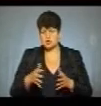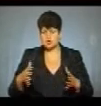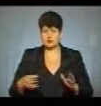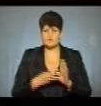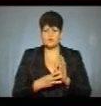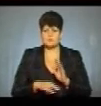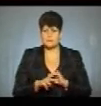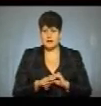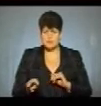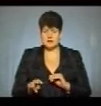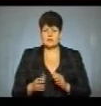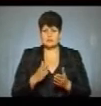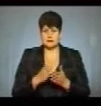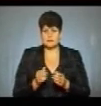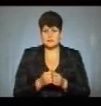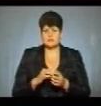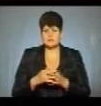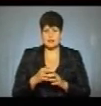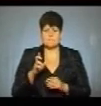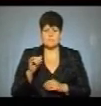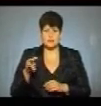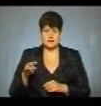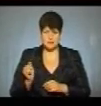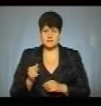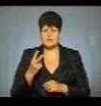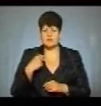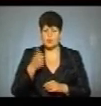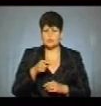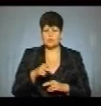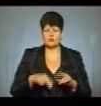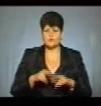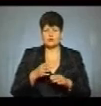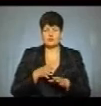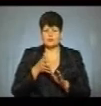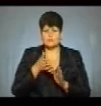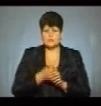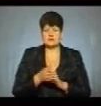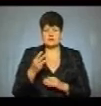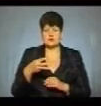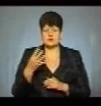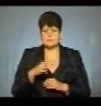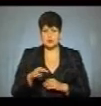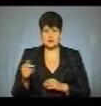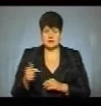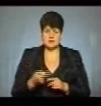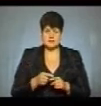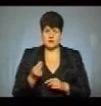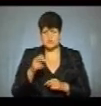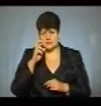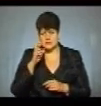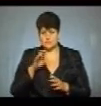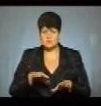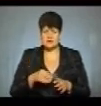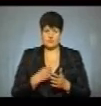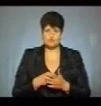80 метрів розташований поблизу села Біла. За два роки на його будівництво виділили по 34 мільйони гривень. Це кошти з державного та